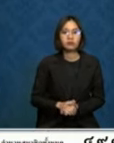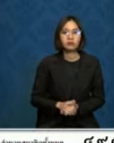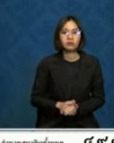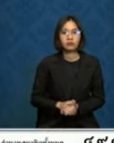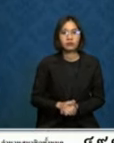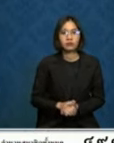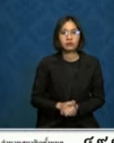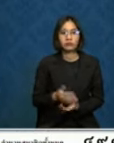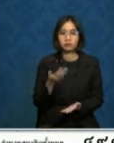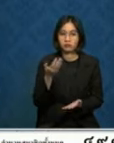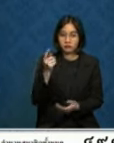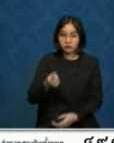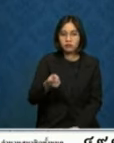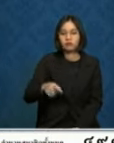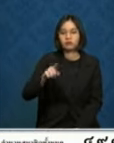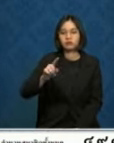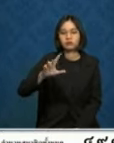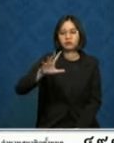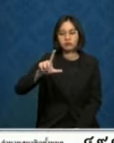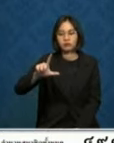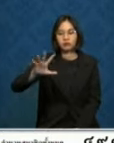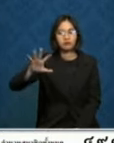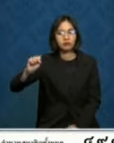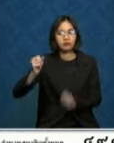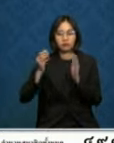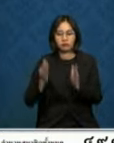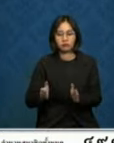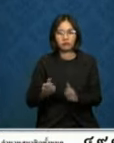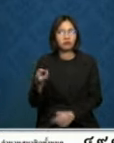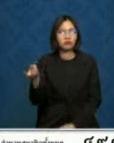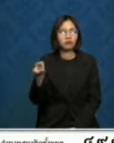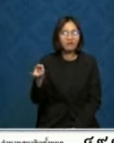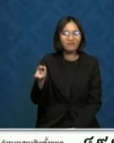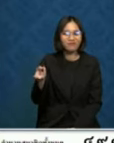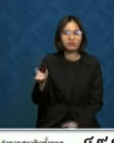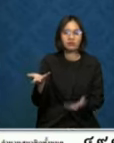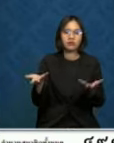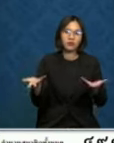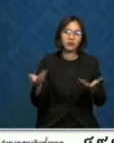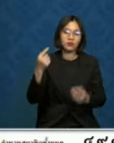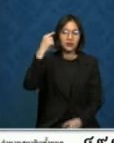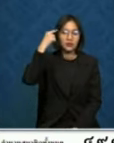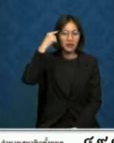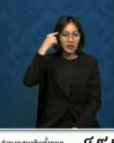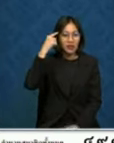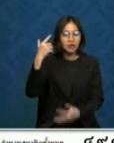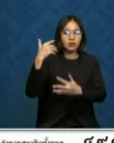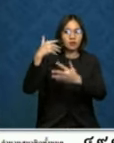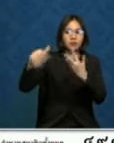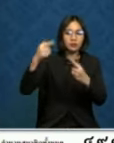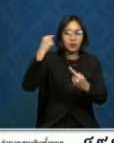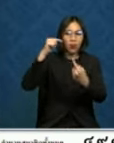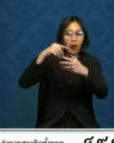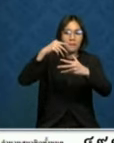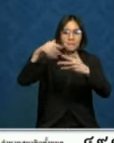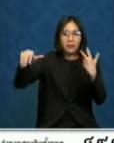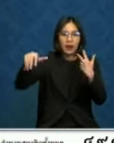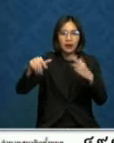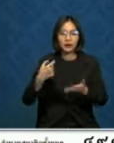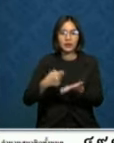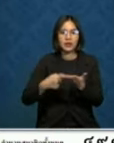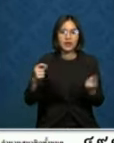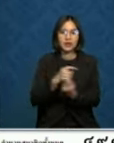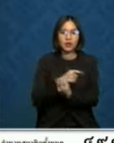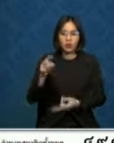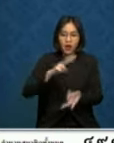ยอดจริงคือ1,500,000 คนค่ะน้อยกว่าการคาดการณ์เข้าไปอีกนี่ขนาดคาดการณ์ยังพลาดเป้าขนาดนี้นะคะประกันสังค